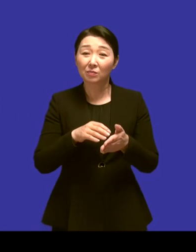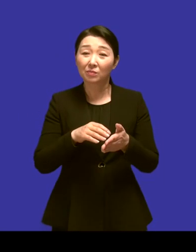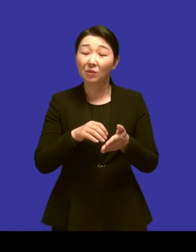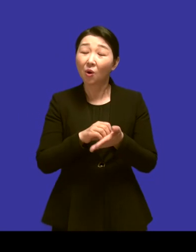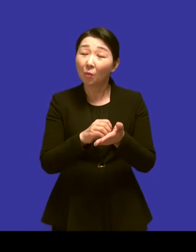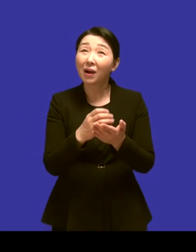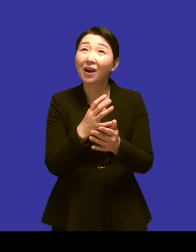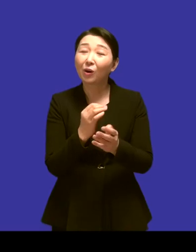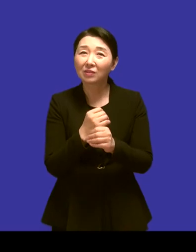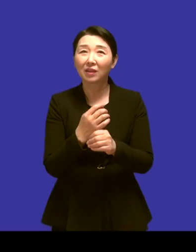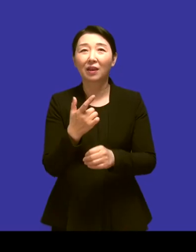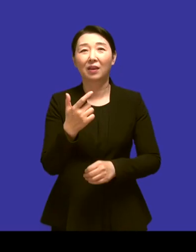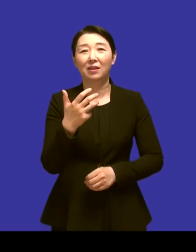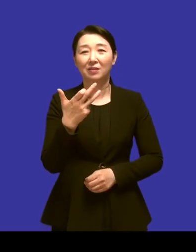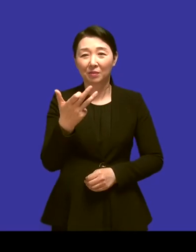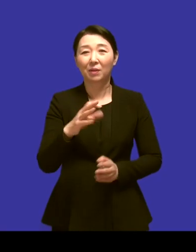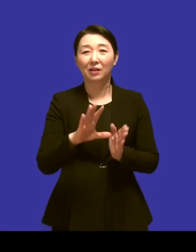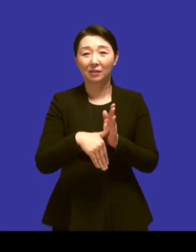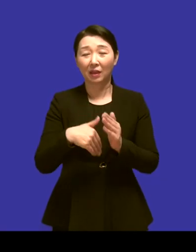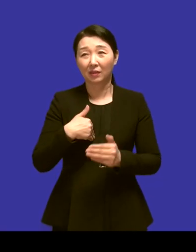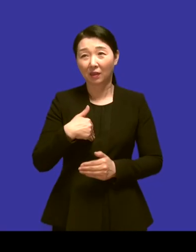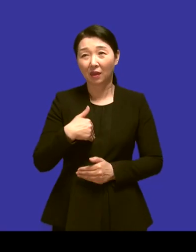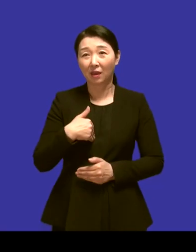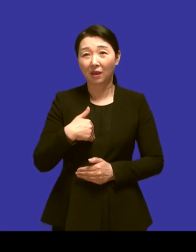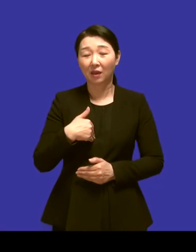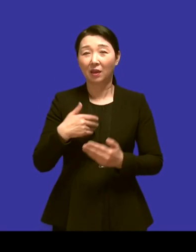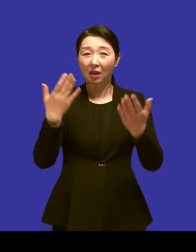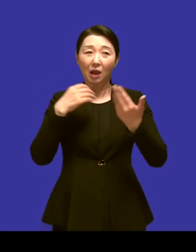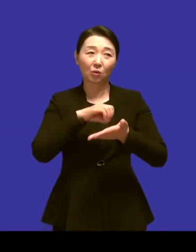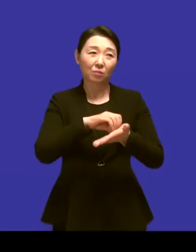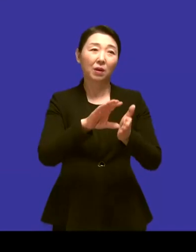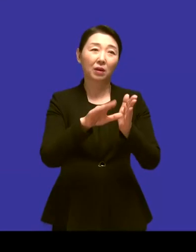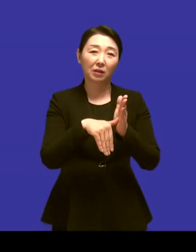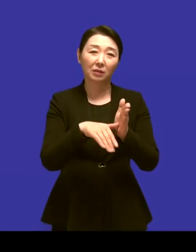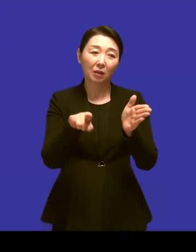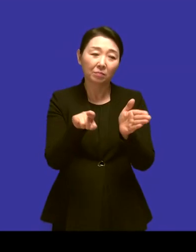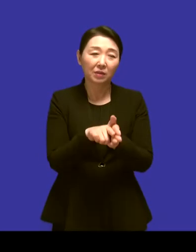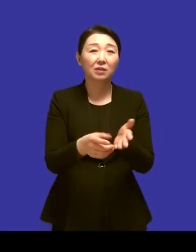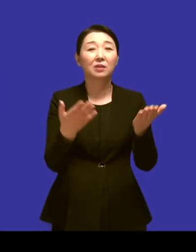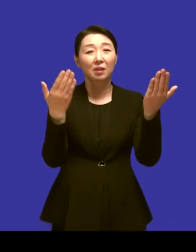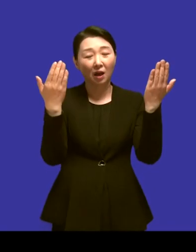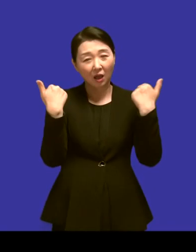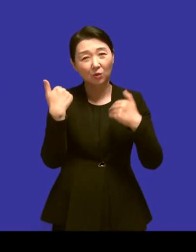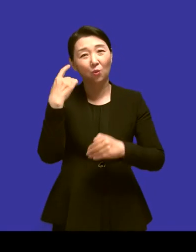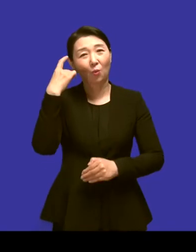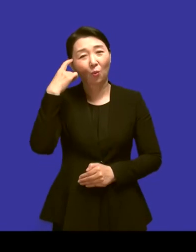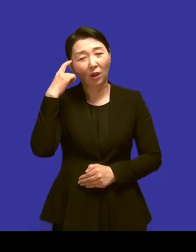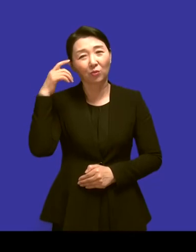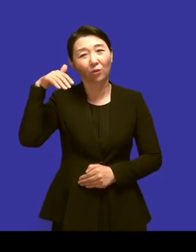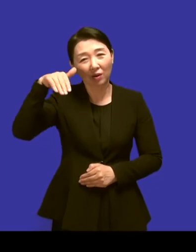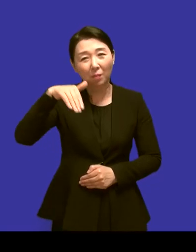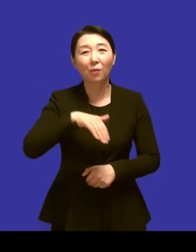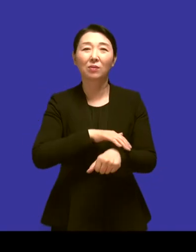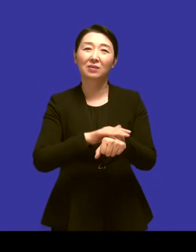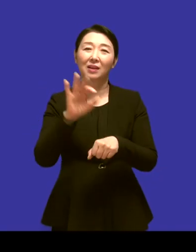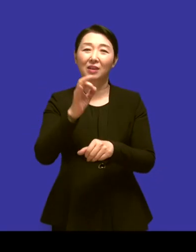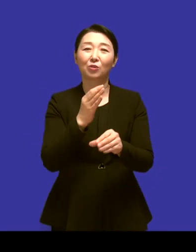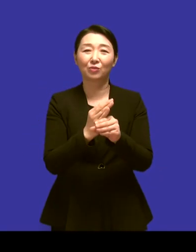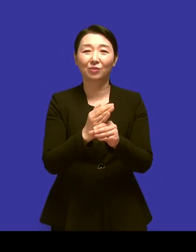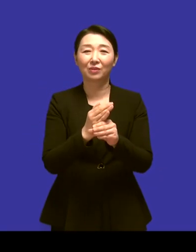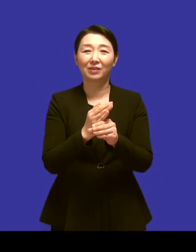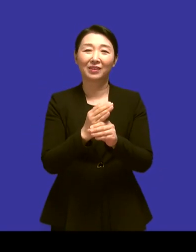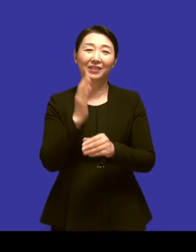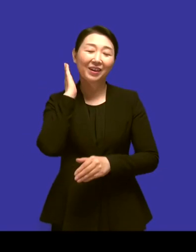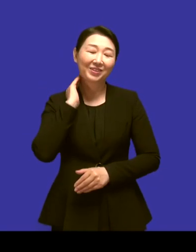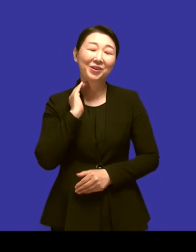18입니다. 18학번이요? 네네네. 아 제가 있는 학교도 크리스천 학교인데 왔으면 참 좋았을 텐데. 아 저희는 래퍼를 되게 찾았거든요. 아. 의정부에 있는데 아,